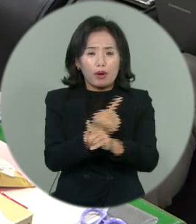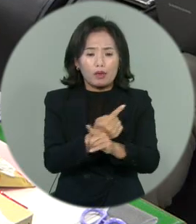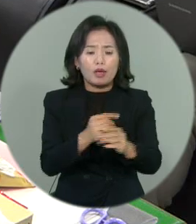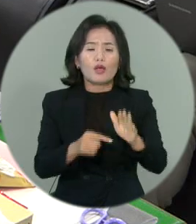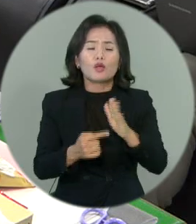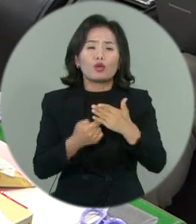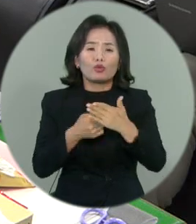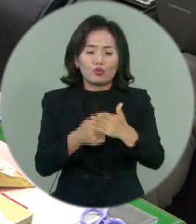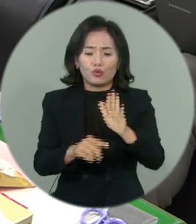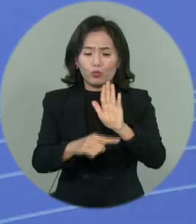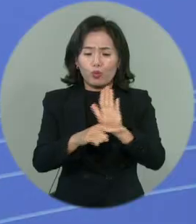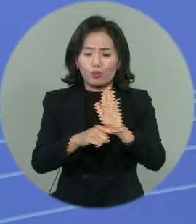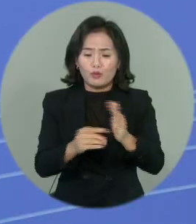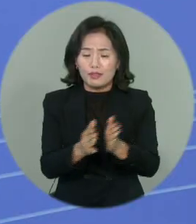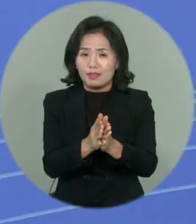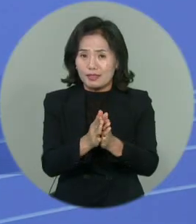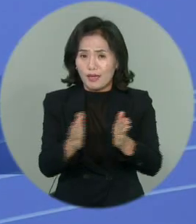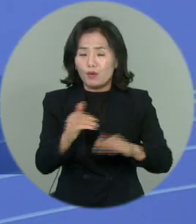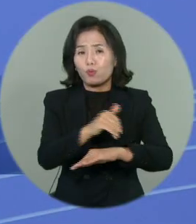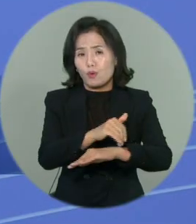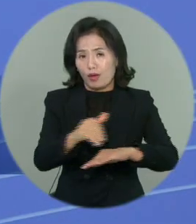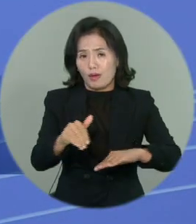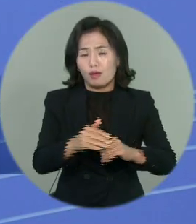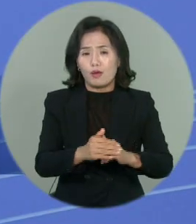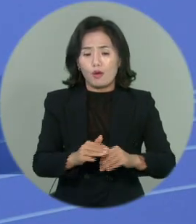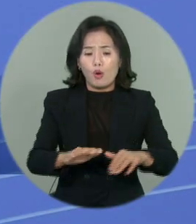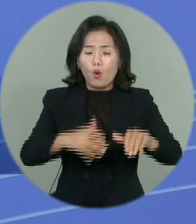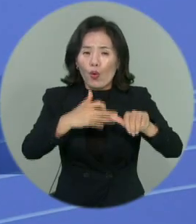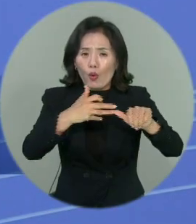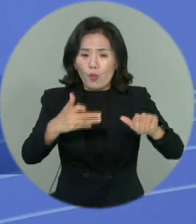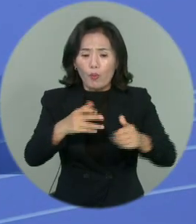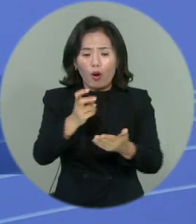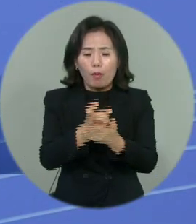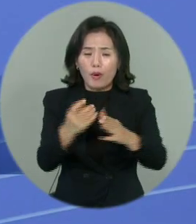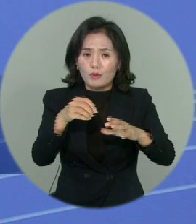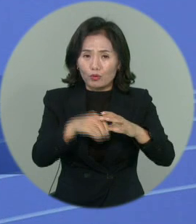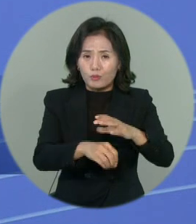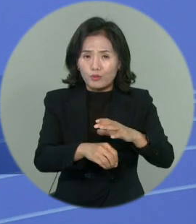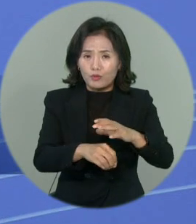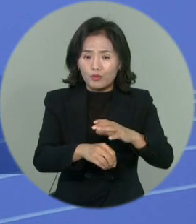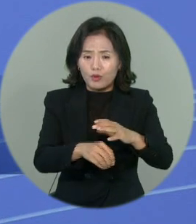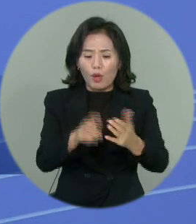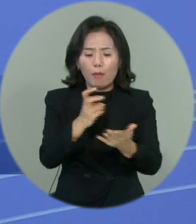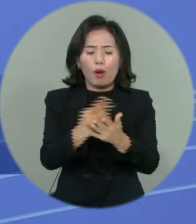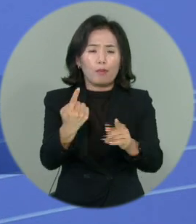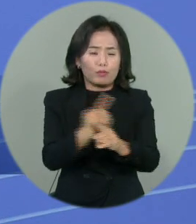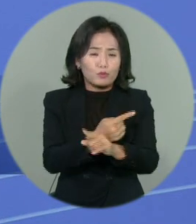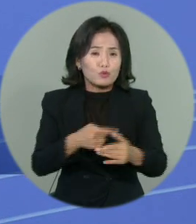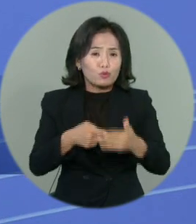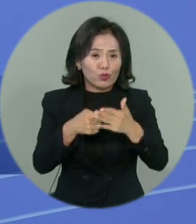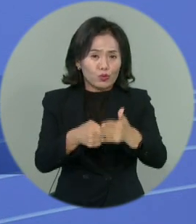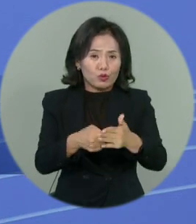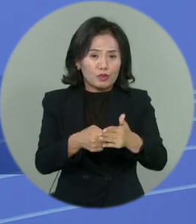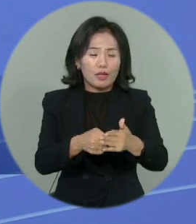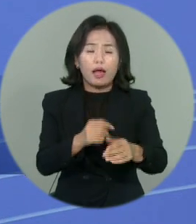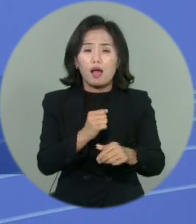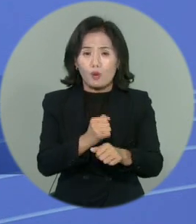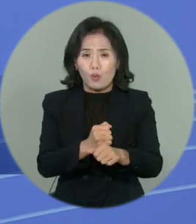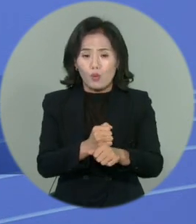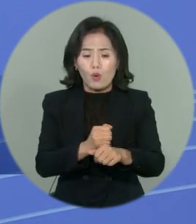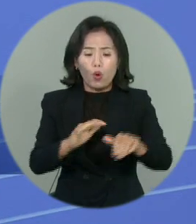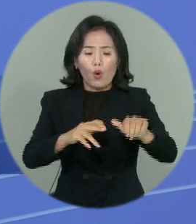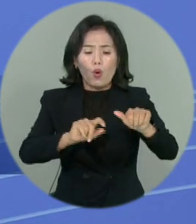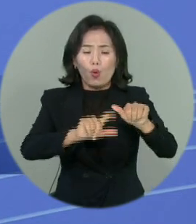준비하겠다고 밝습니다 518정신 헌법 전문수록 개헌 추진을 통해서